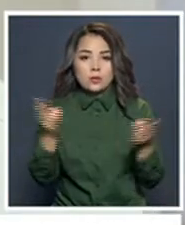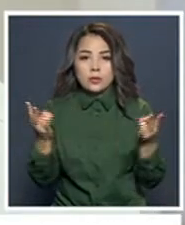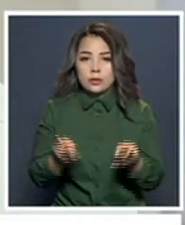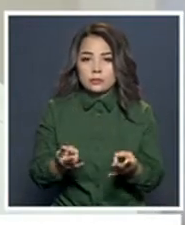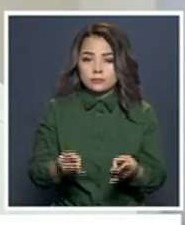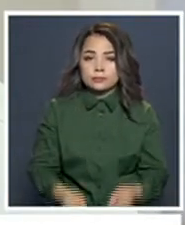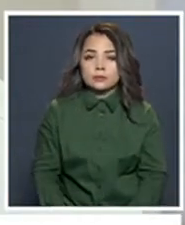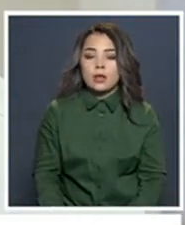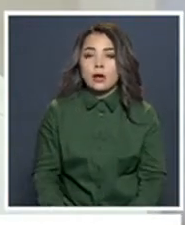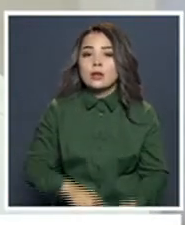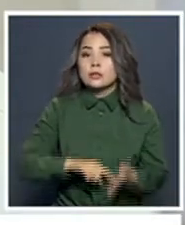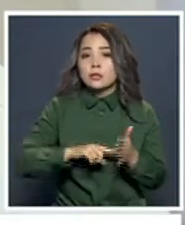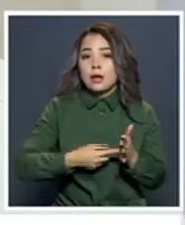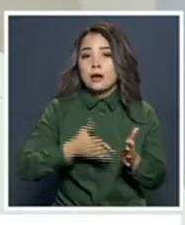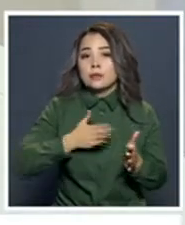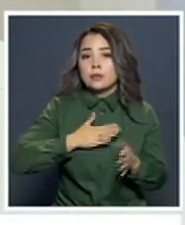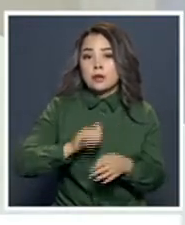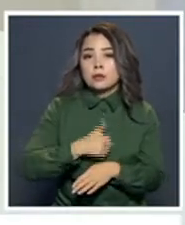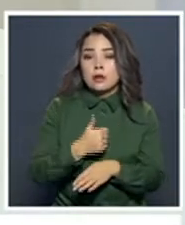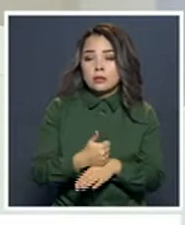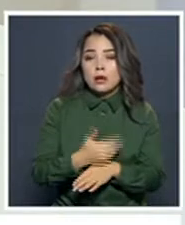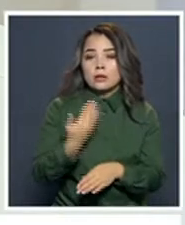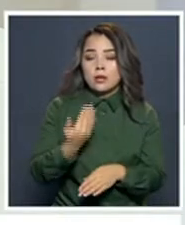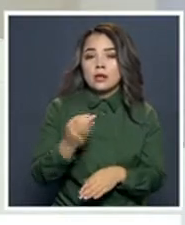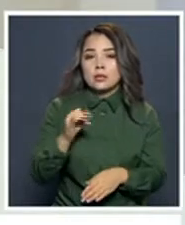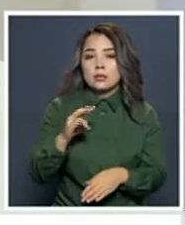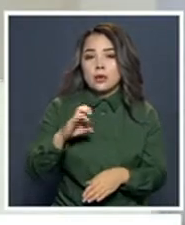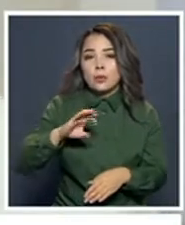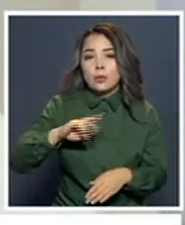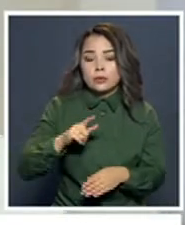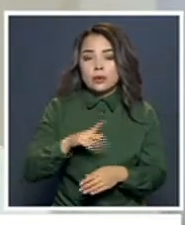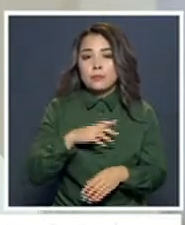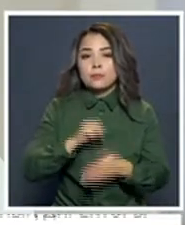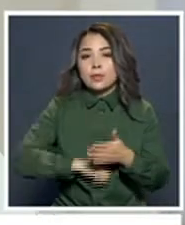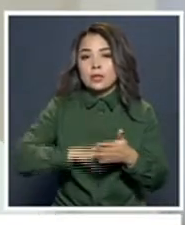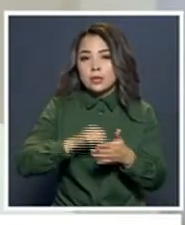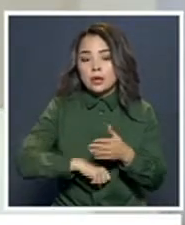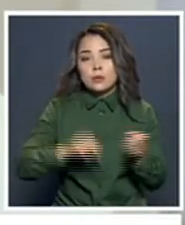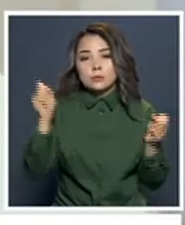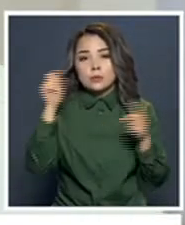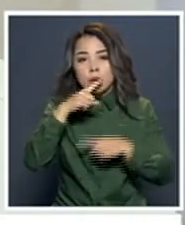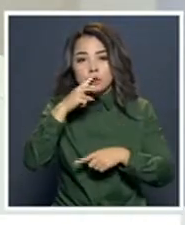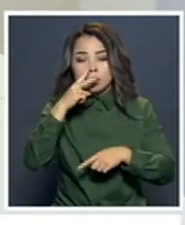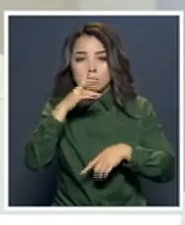Мақсатымыз инсульттің ең алғашқы белгілерін көрсету. Оған